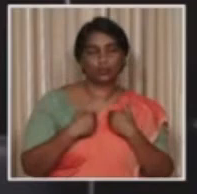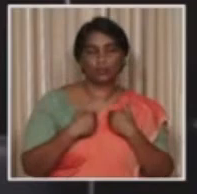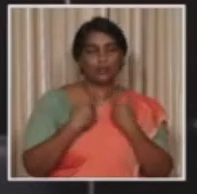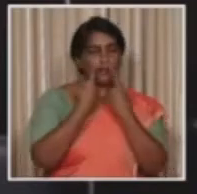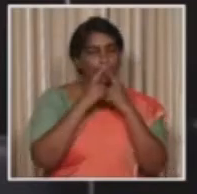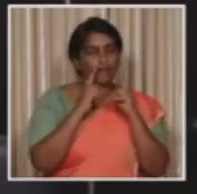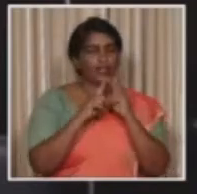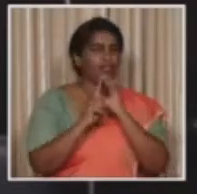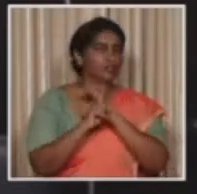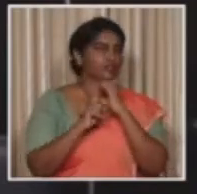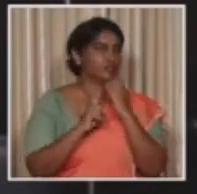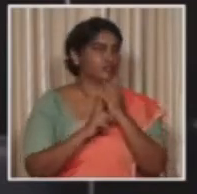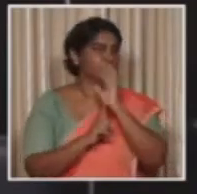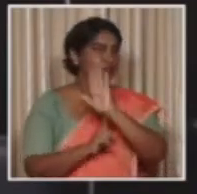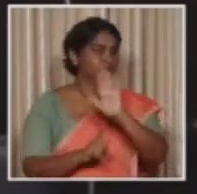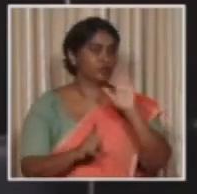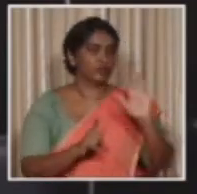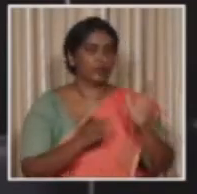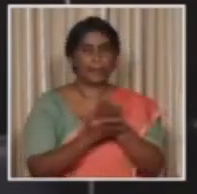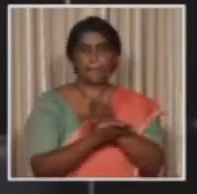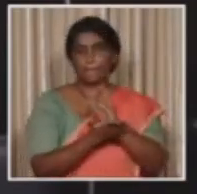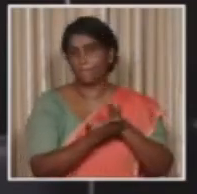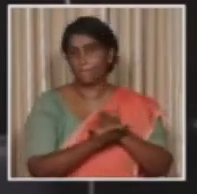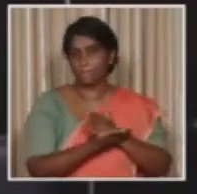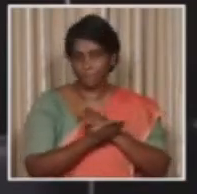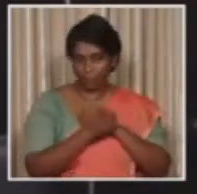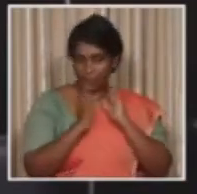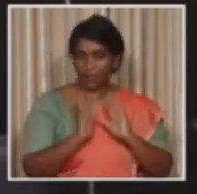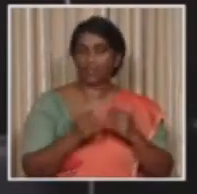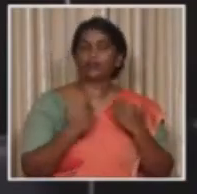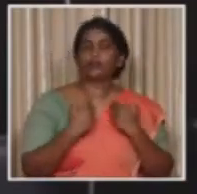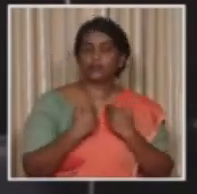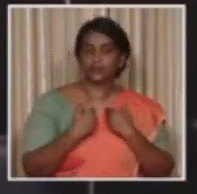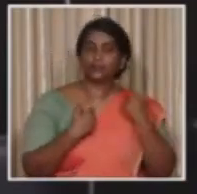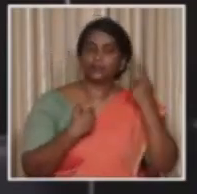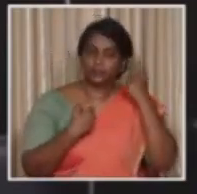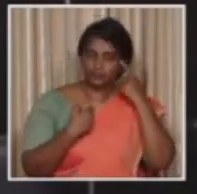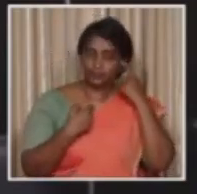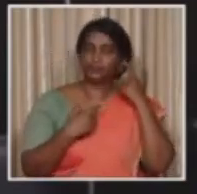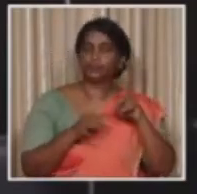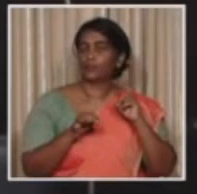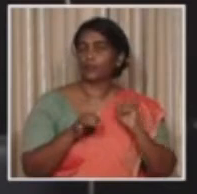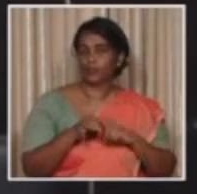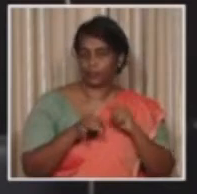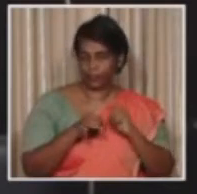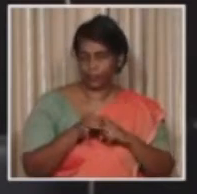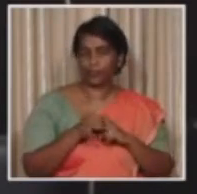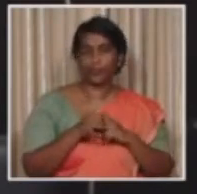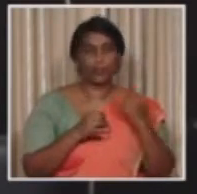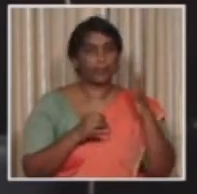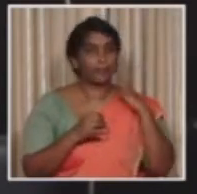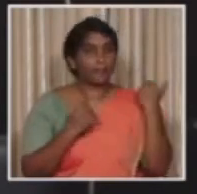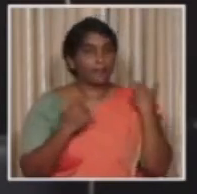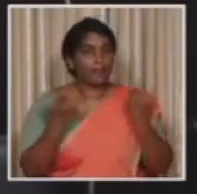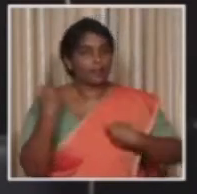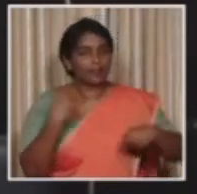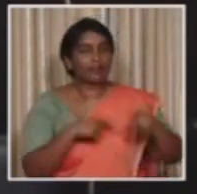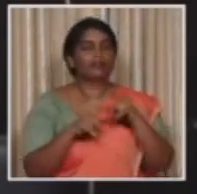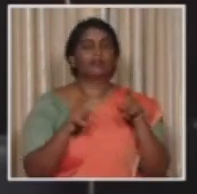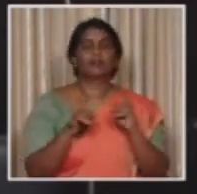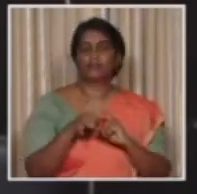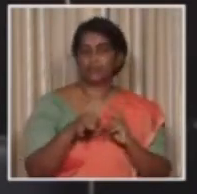විවිධ සංස්කෘතික වශයෙන් බෙදී වෙන්නුනත් මං හිතනවා මේ ප්‍රශ්නය සහෝදරයන්ගේ ප්‍රශ්නයක්